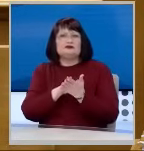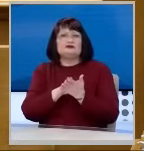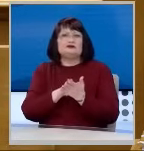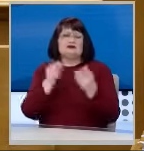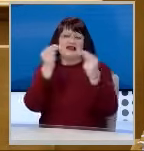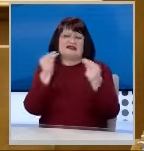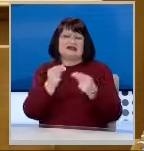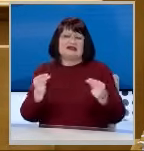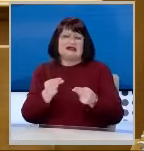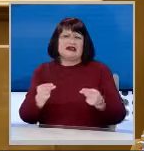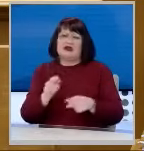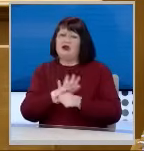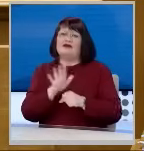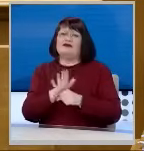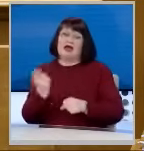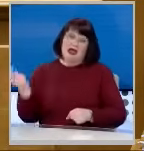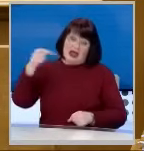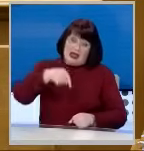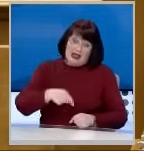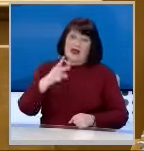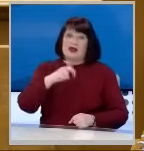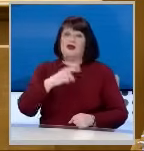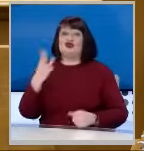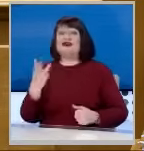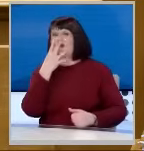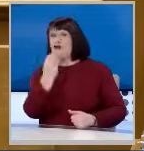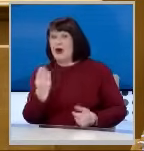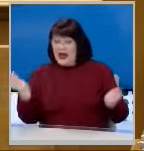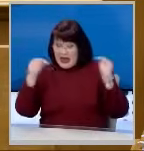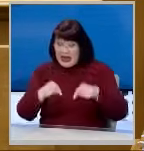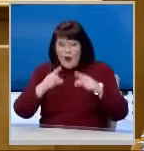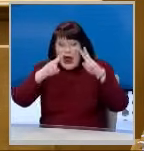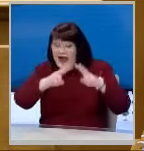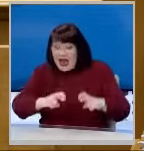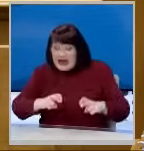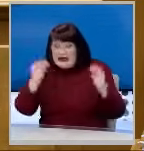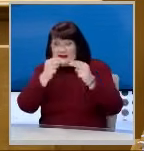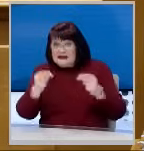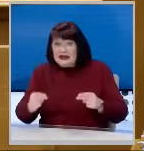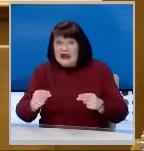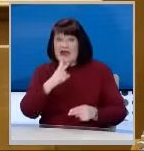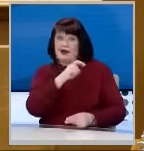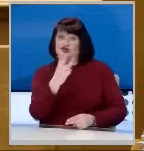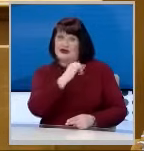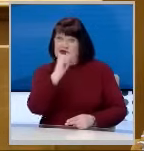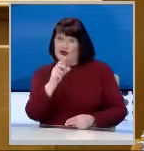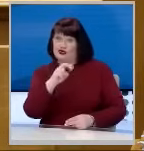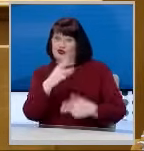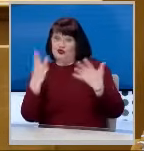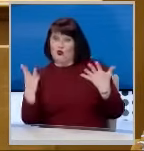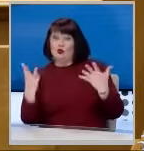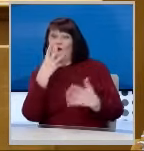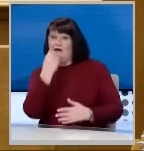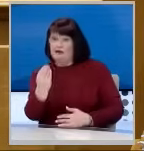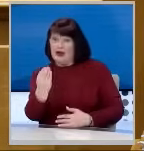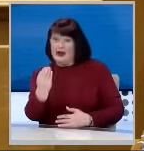στοιχεία της ανάκρισης από τις 23 φεβρουαρίου μέχρι τις 28 φεβρουαρίου για ξι μέρες που